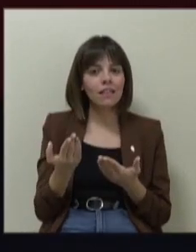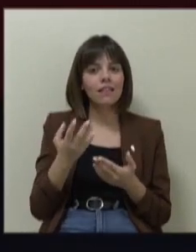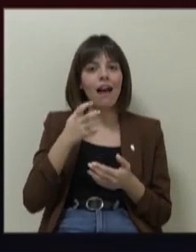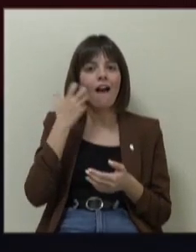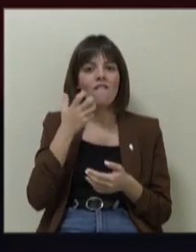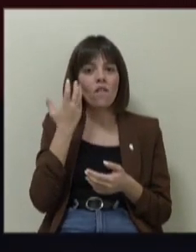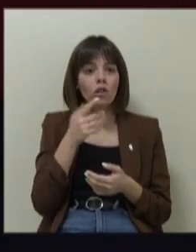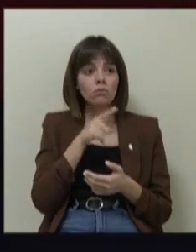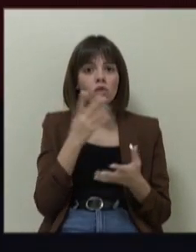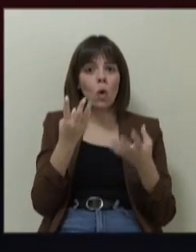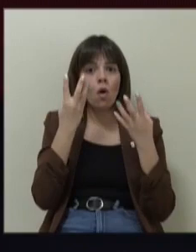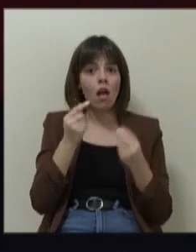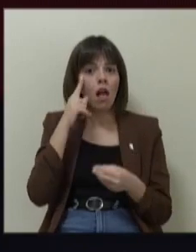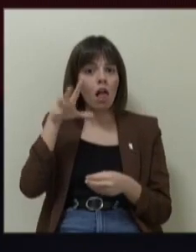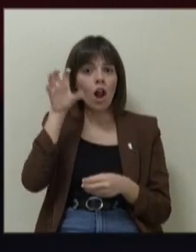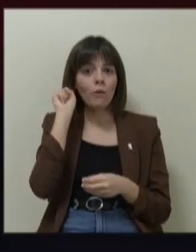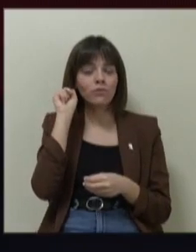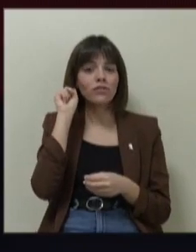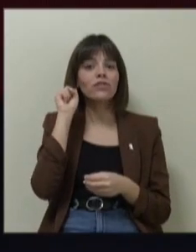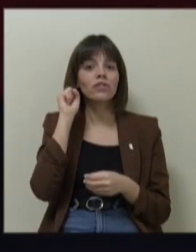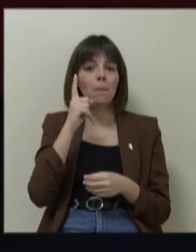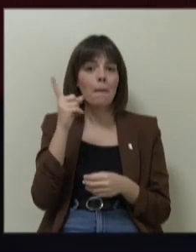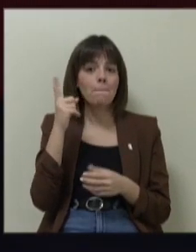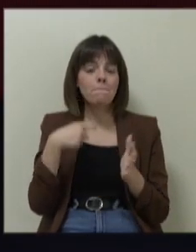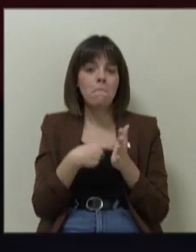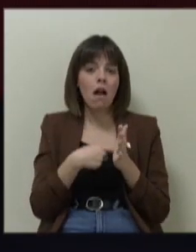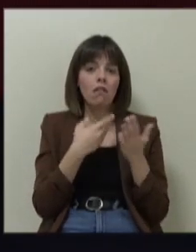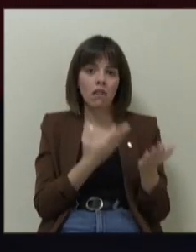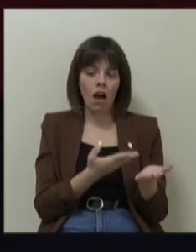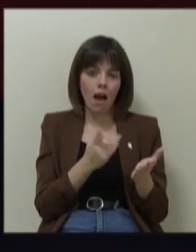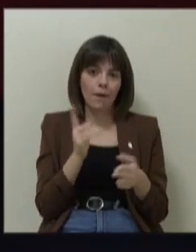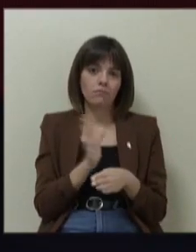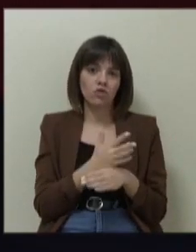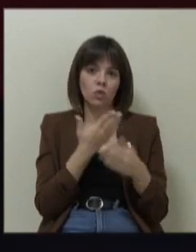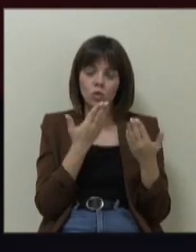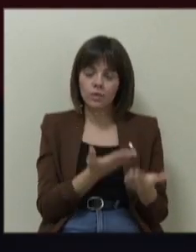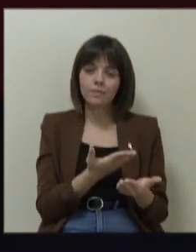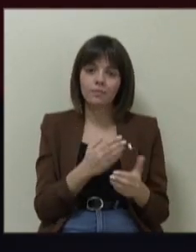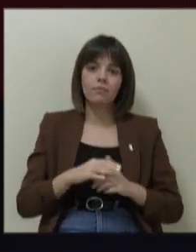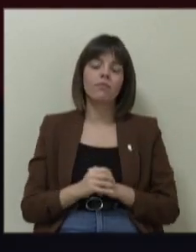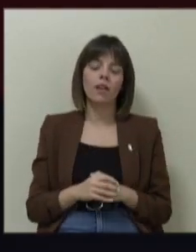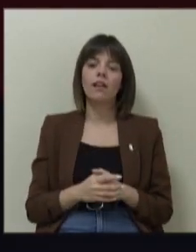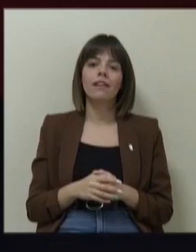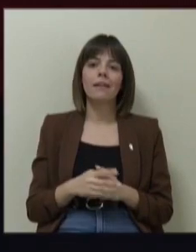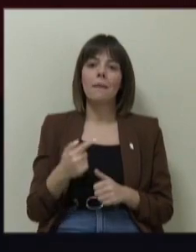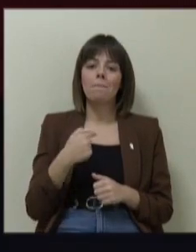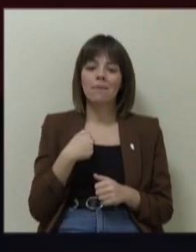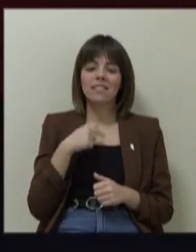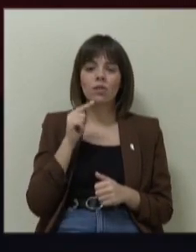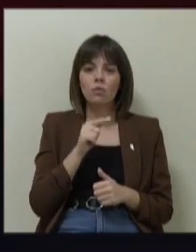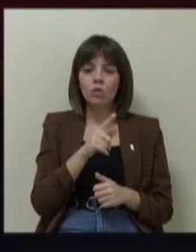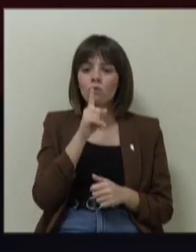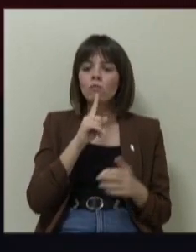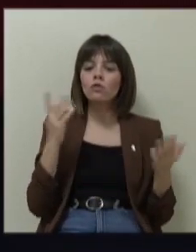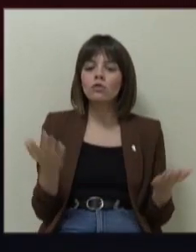iPhone, bunu çok iyi kavramış bir marka, bir ürün. Ve bizim bu zaten